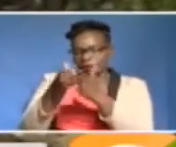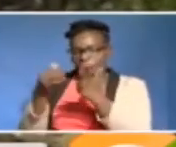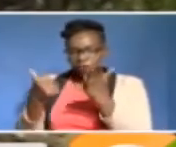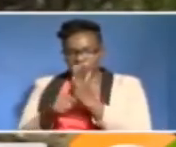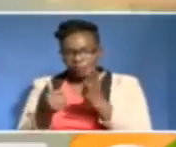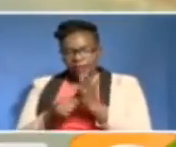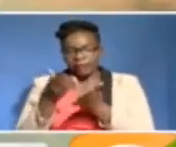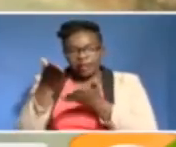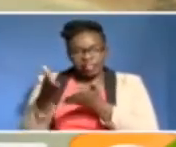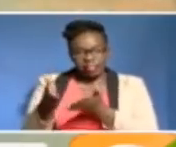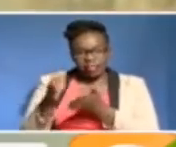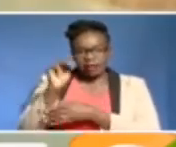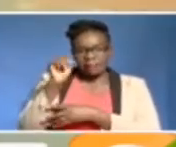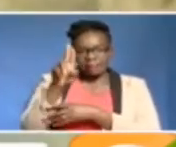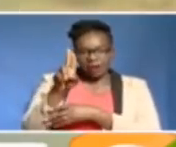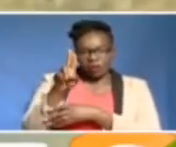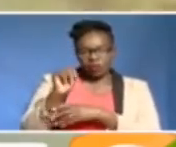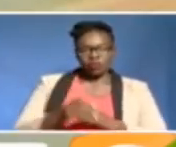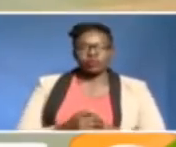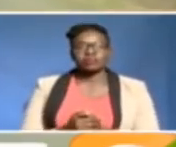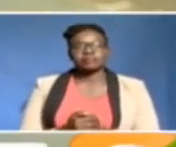msitu wa Mau,